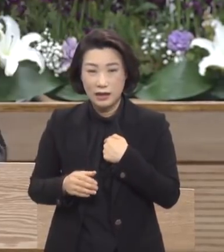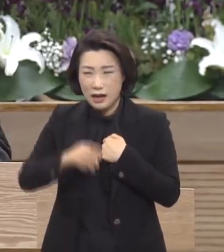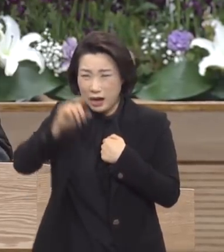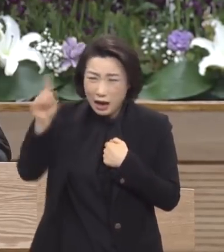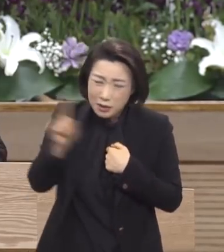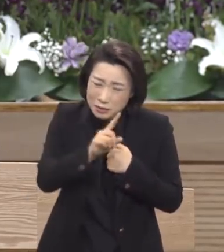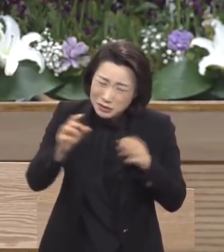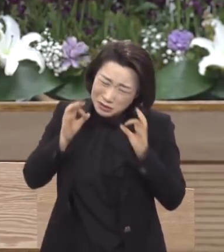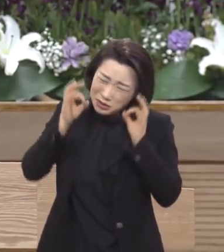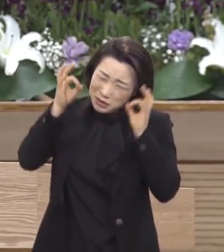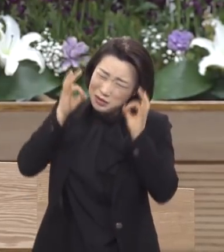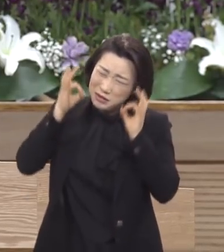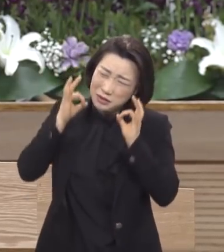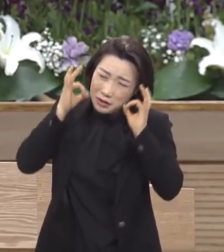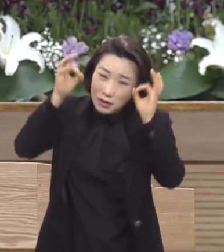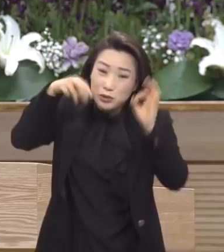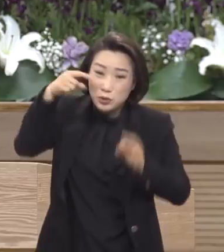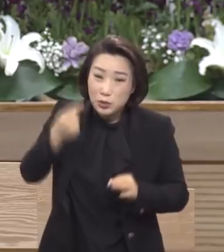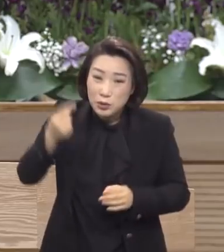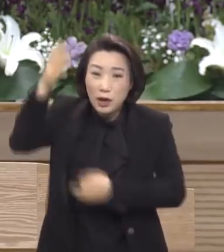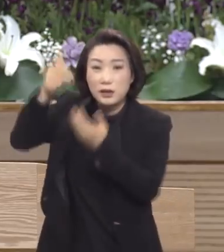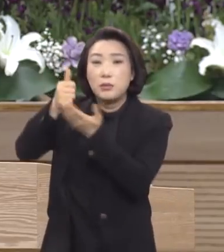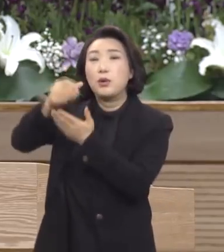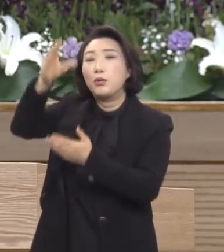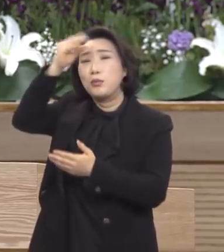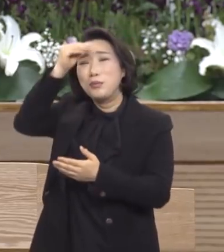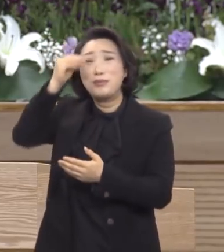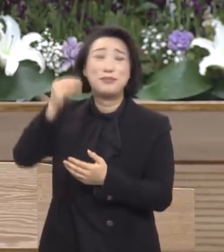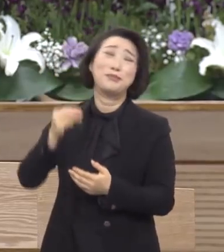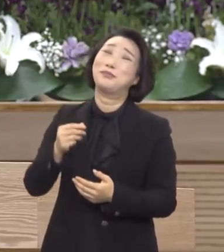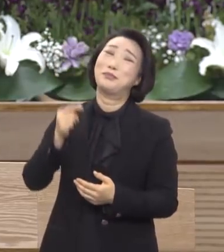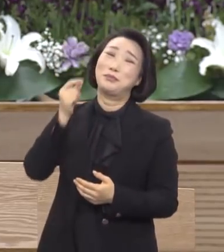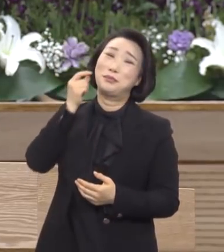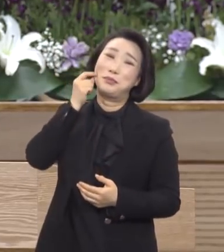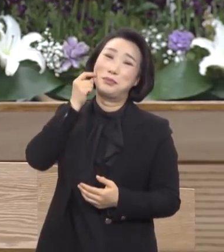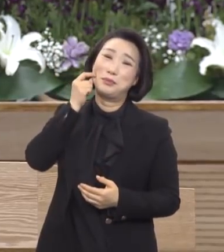아무리 노력해도 하나님을 본받을 수가 없어.